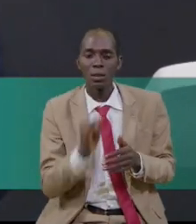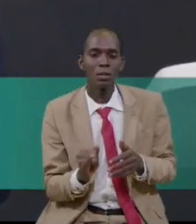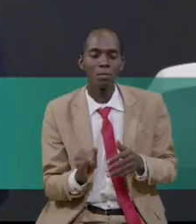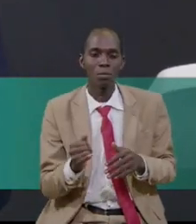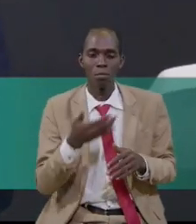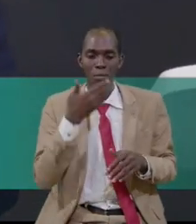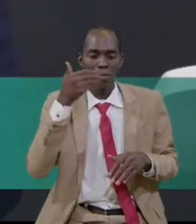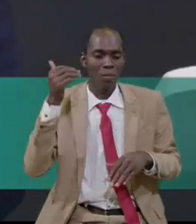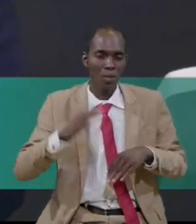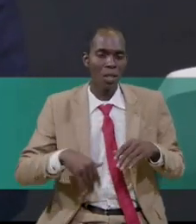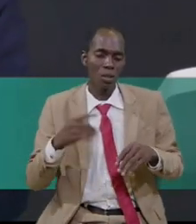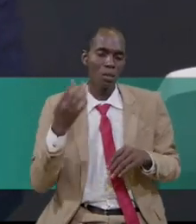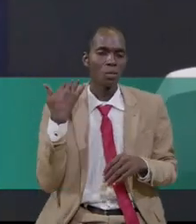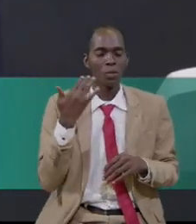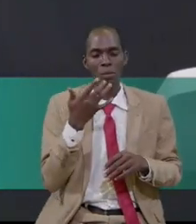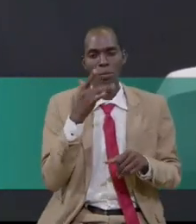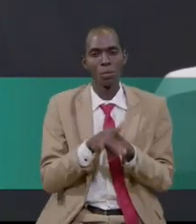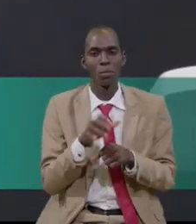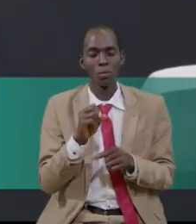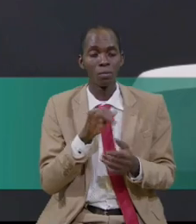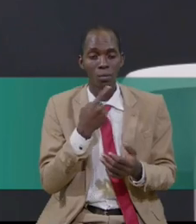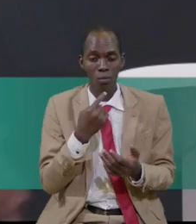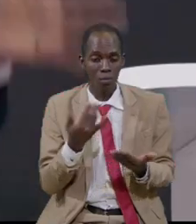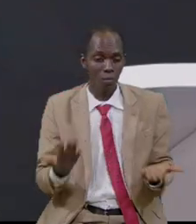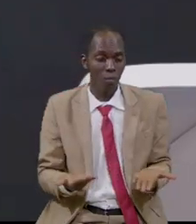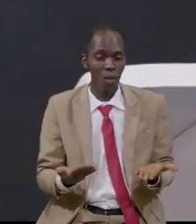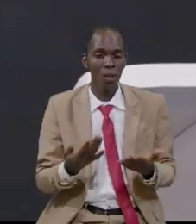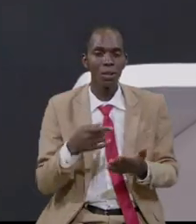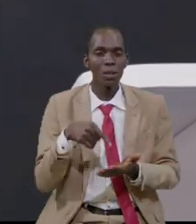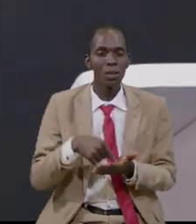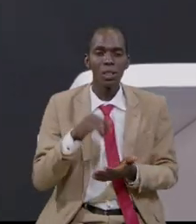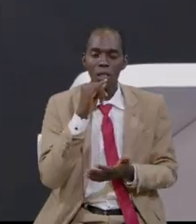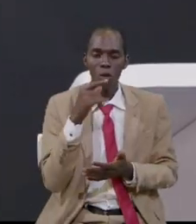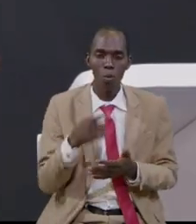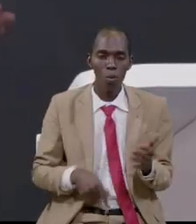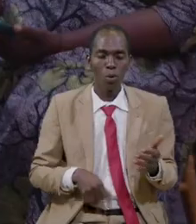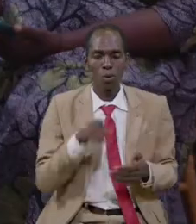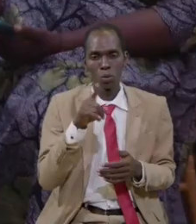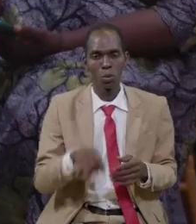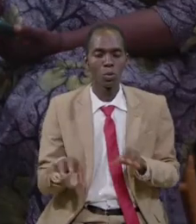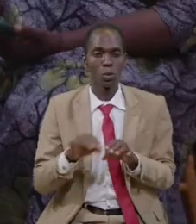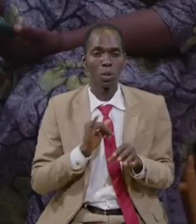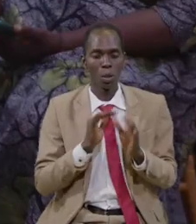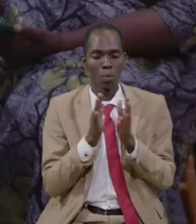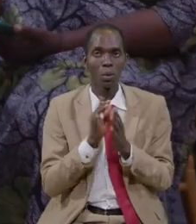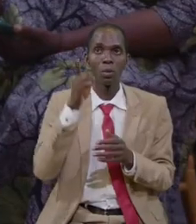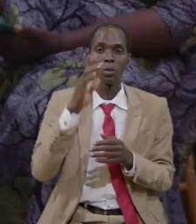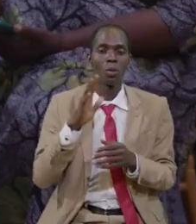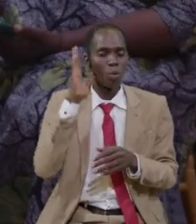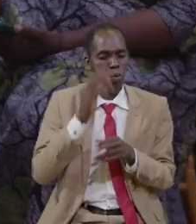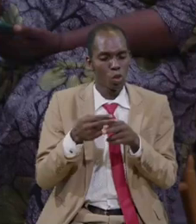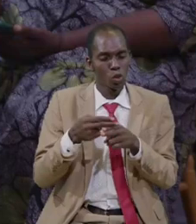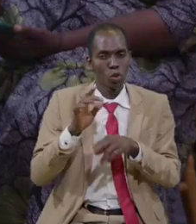dit que c'est ce qu'il faut faire. Et voici donc ce qu'il faut suivre. Je prie que Dieu touche nos